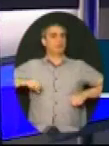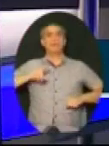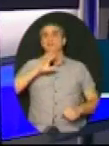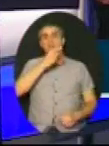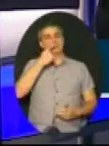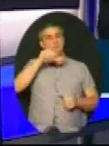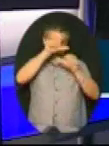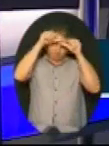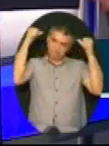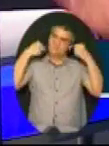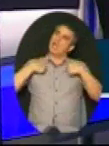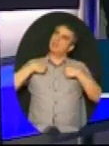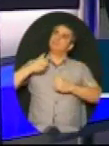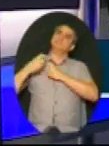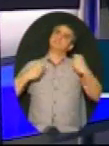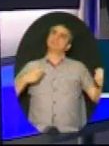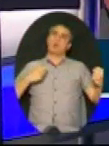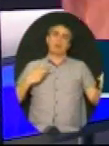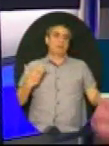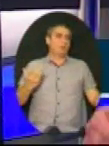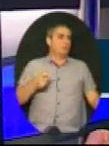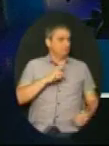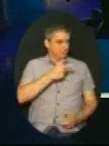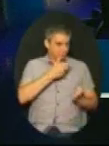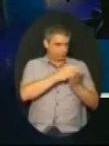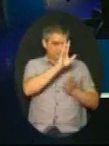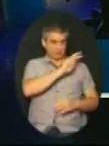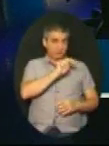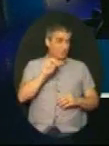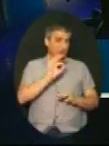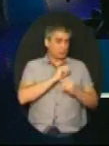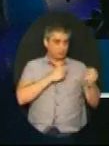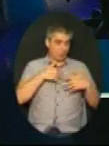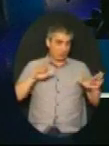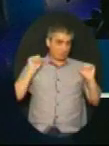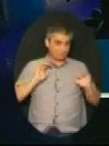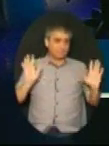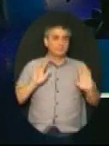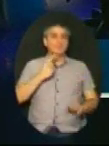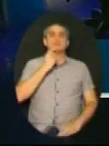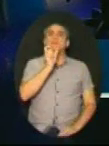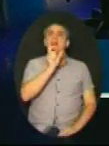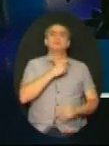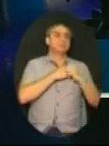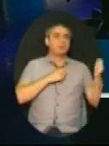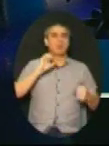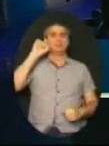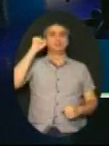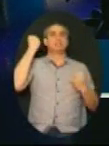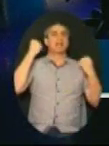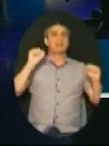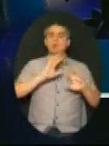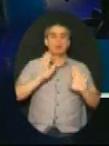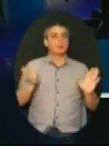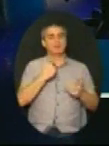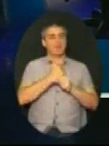כשאתה שם על עצמך תווית של מפלגת שמאל. זאת אומרת, לרדת מעניין של השמאל לגמרי? לרדת ממילים כמו שמאל, כמו סוציאל דמוקרטיה,